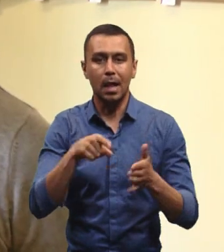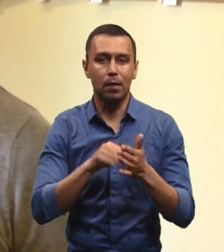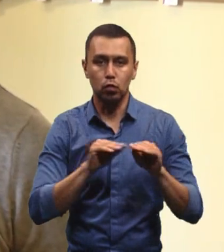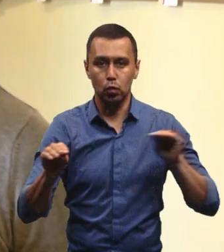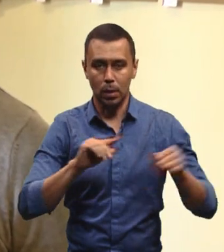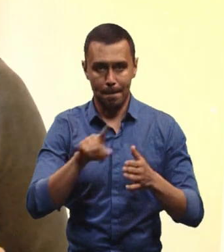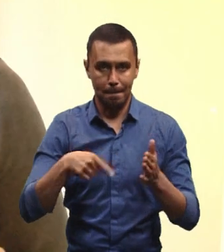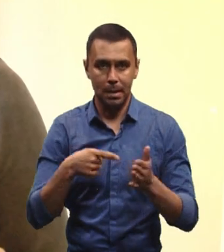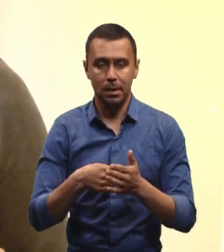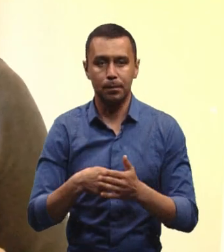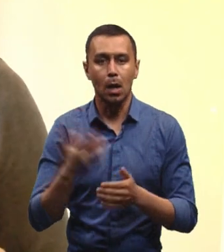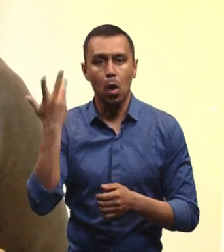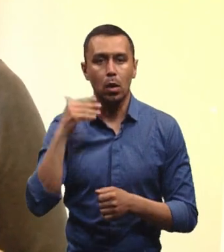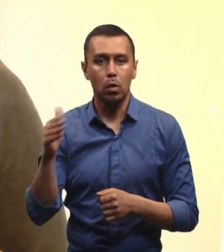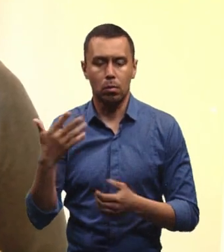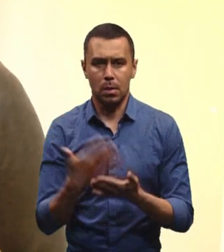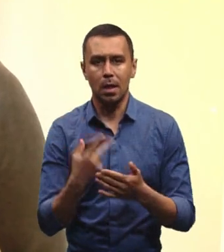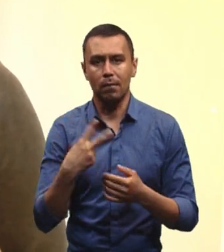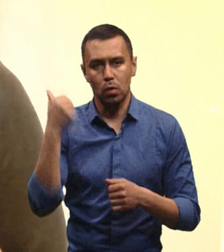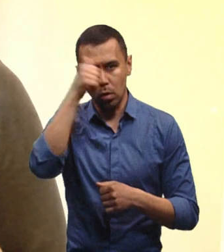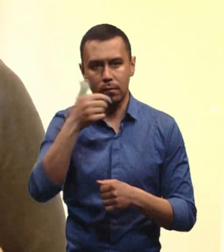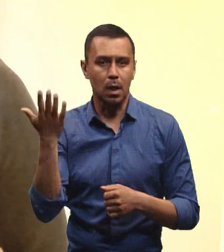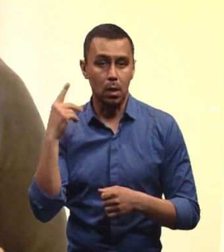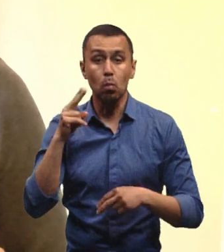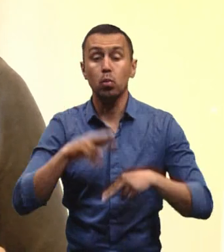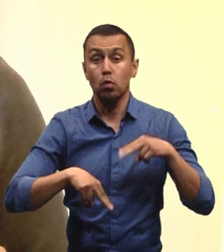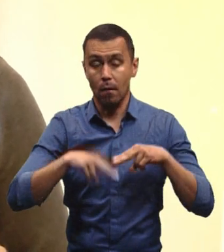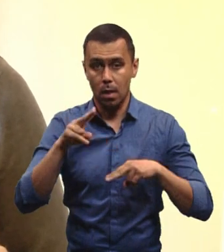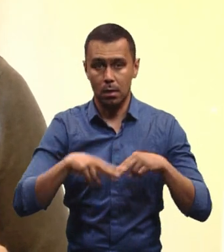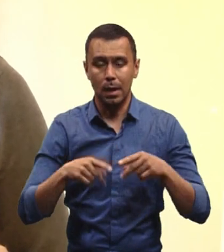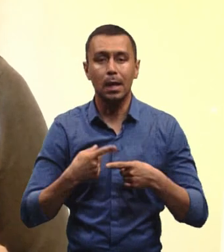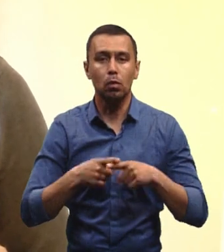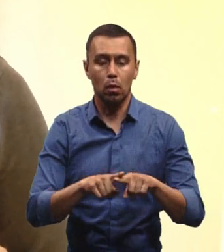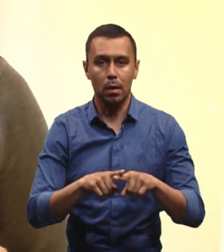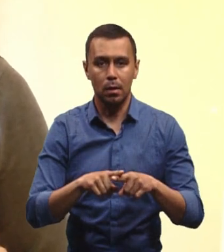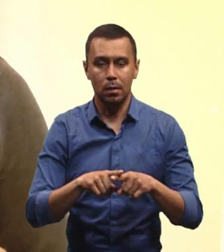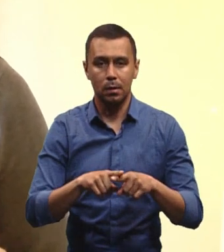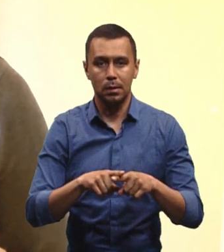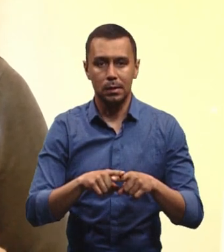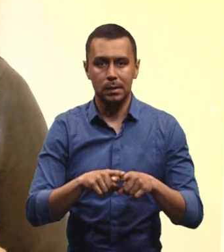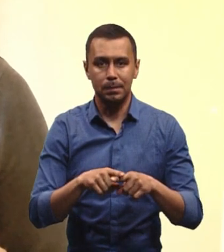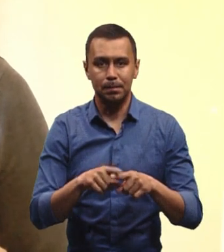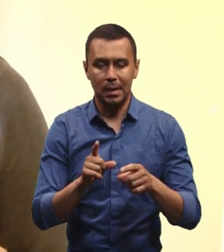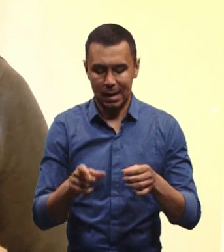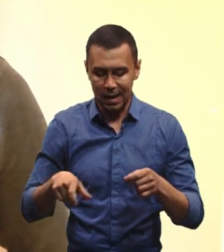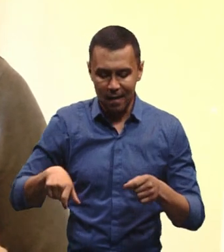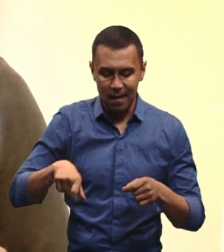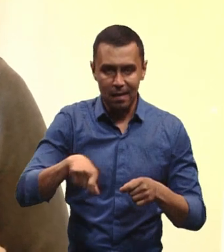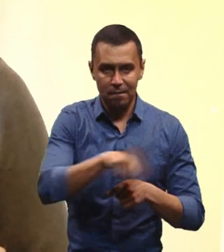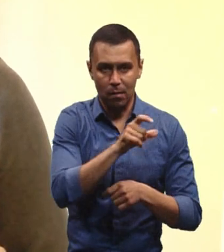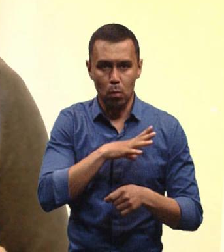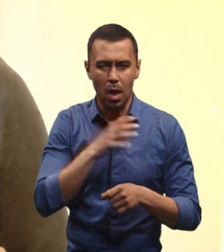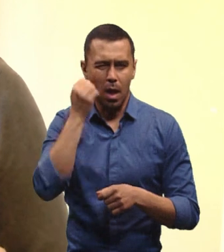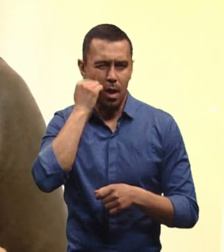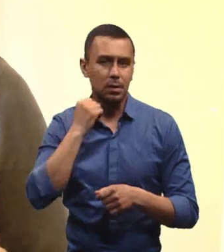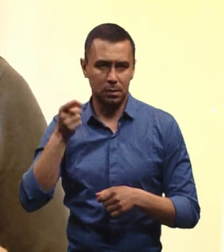міста Василь Новачок. Коли його майже 20 років назад будували, технологія деформаційних швів була досить таки